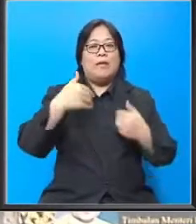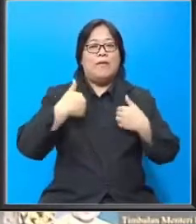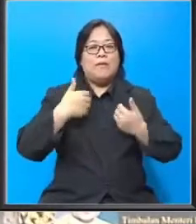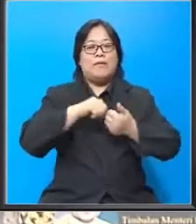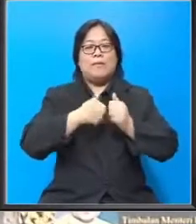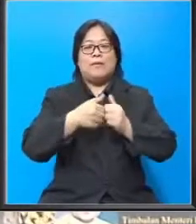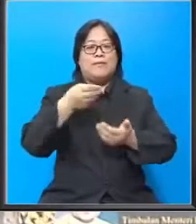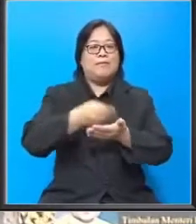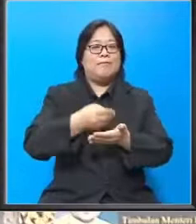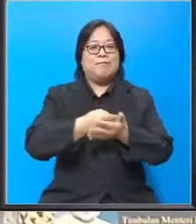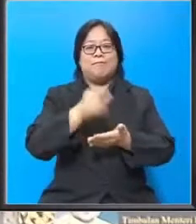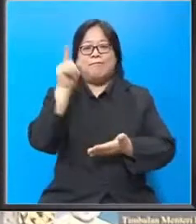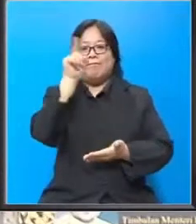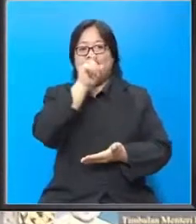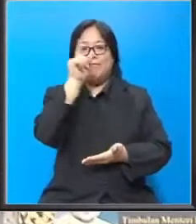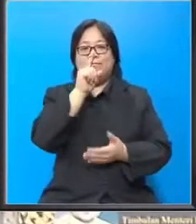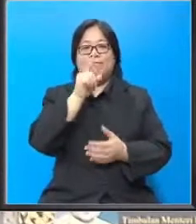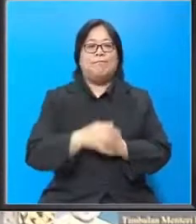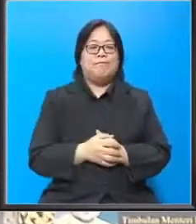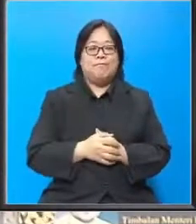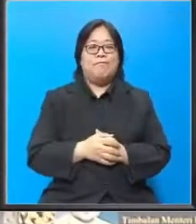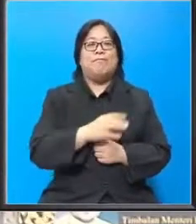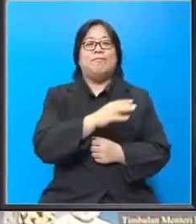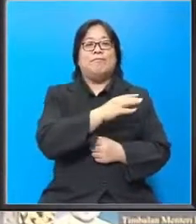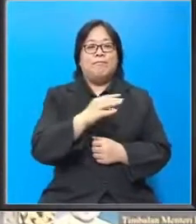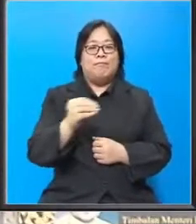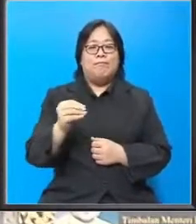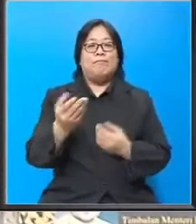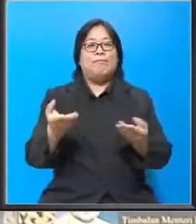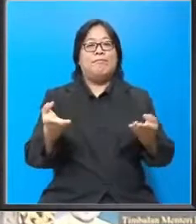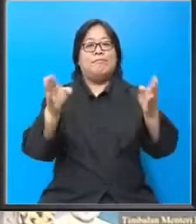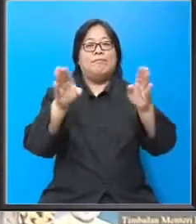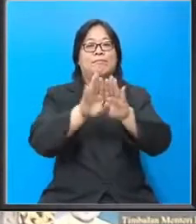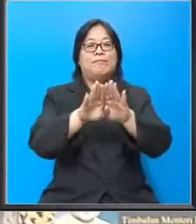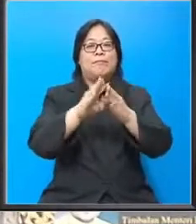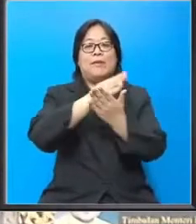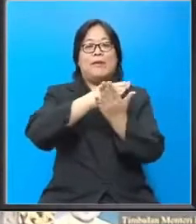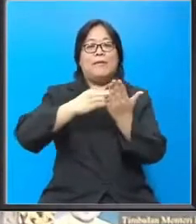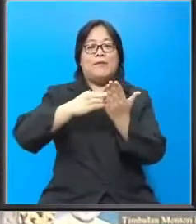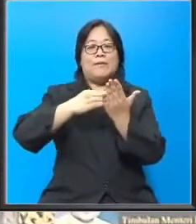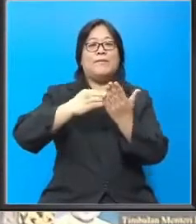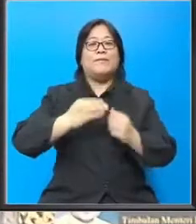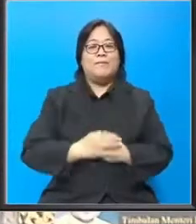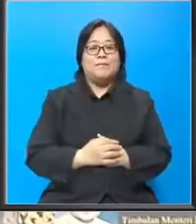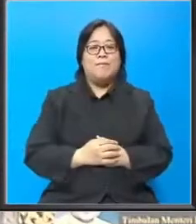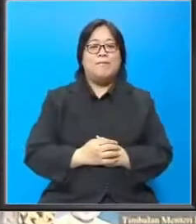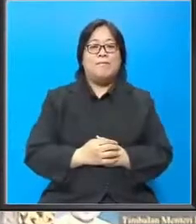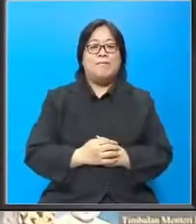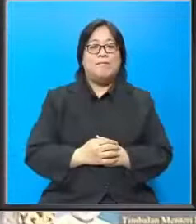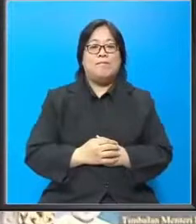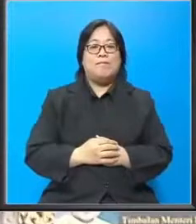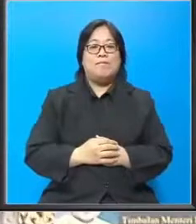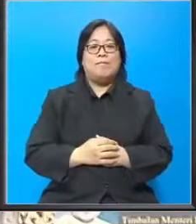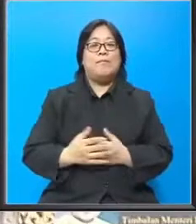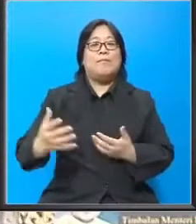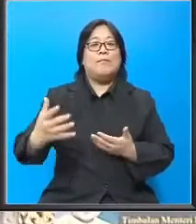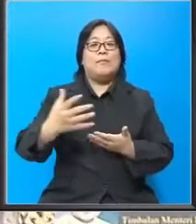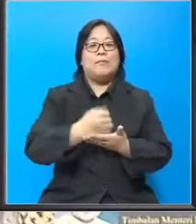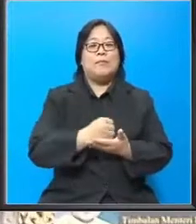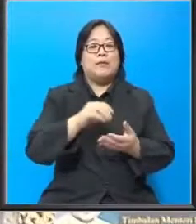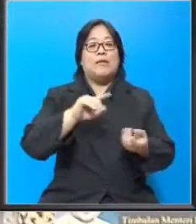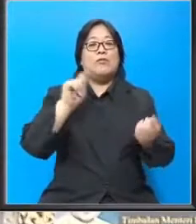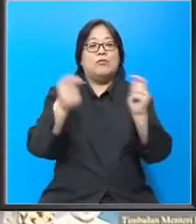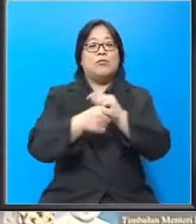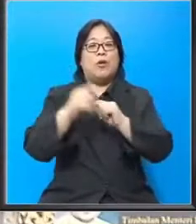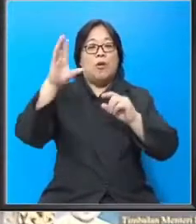mengalami masalah keuangan ketika diikuti dengan penuh Putra penutupan separah facial closer pengambilan pengambilalihan